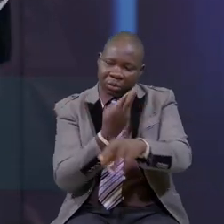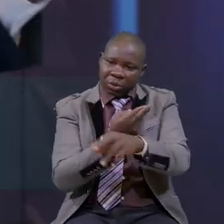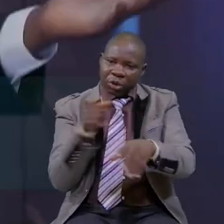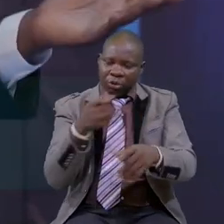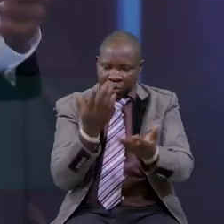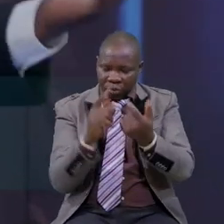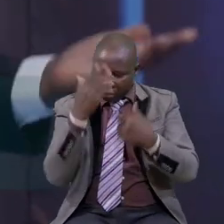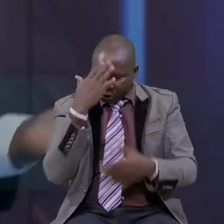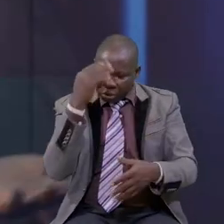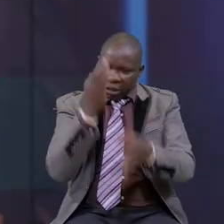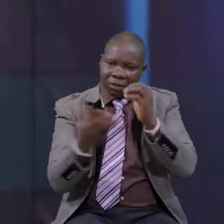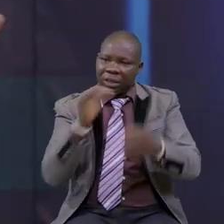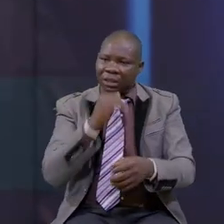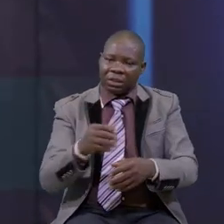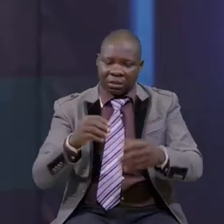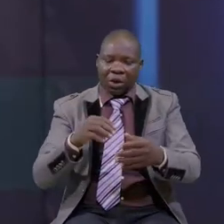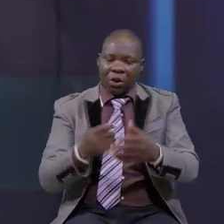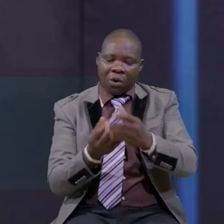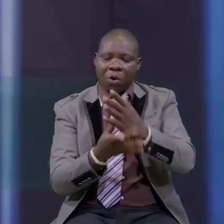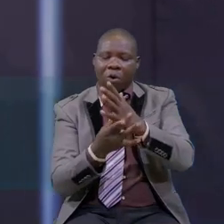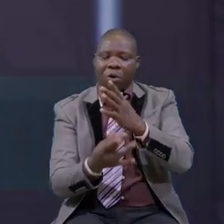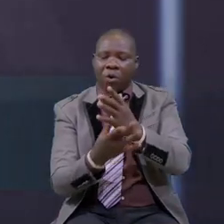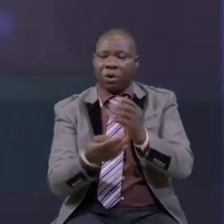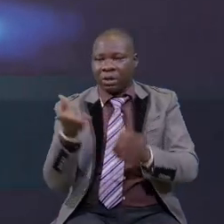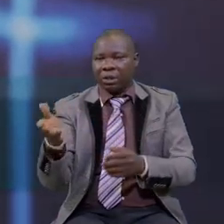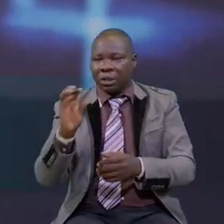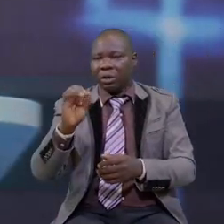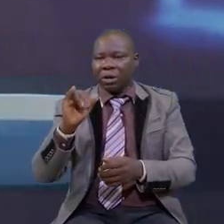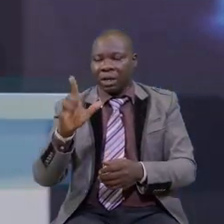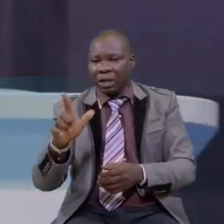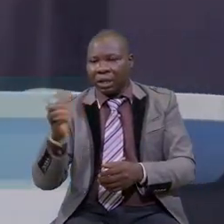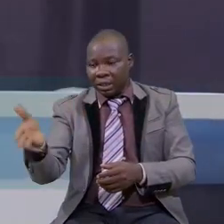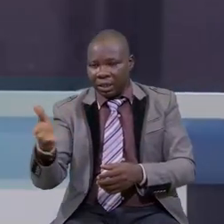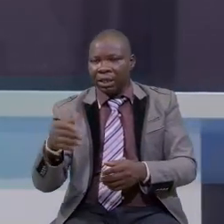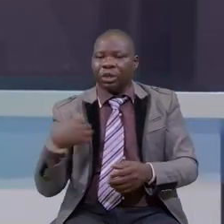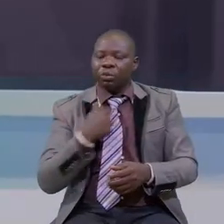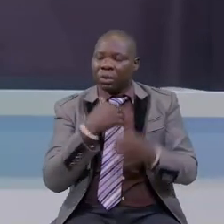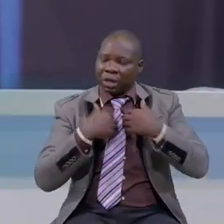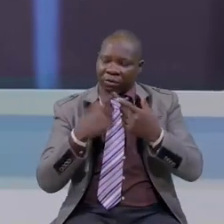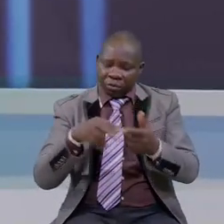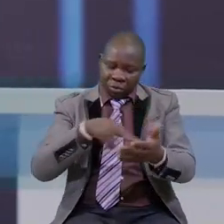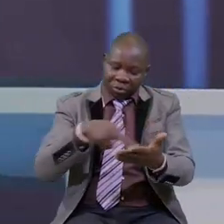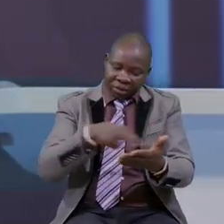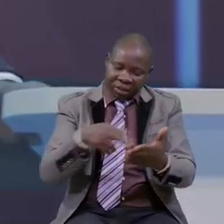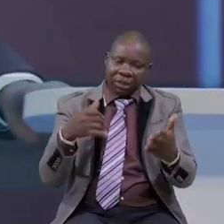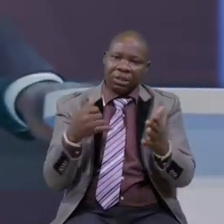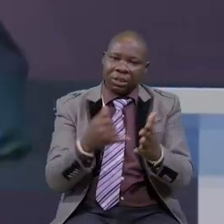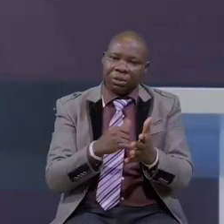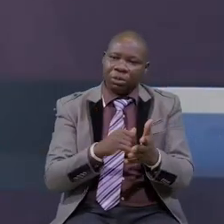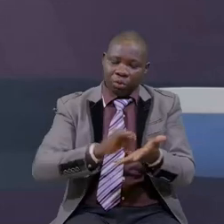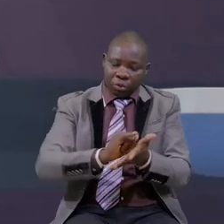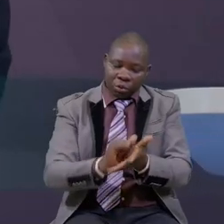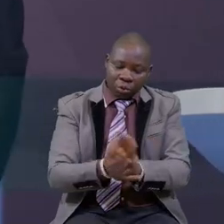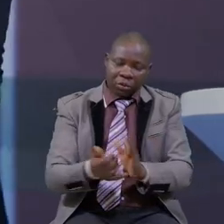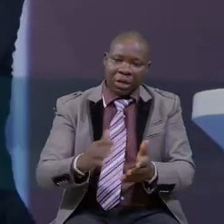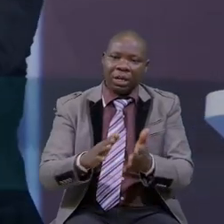terre. Ça, nous devons lire ces livres de la géologie, la science sur l'histoire, livres